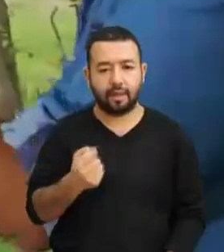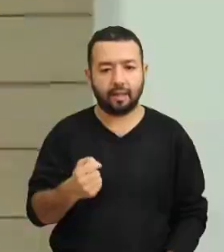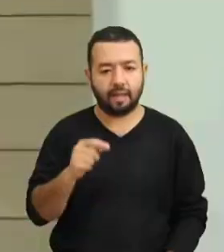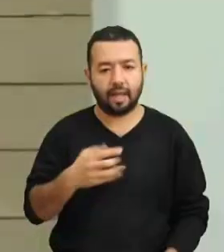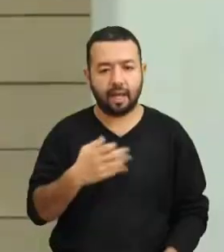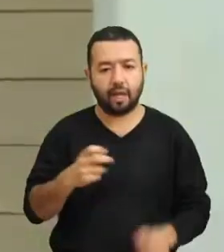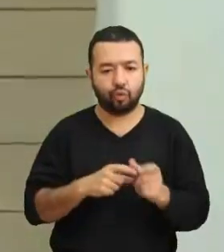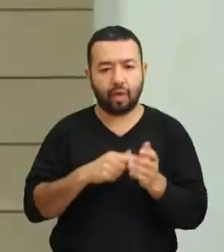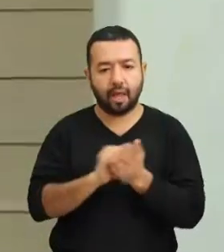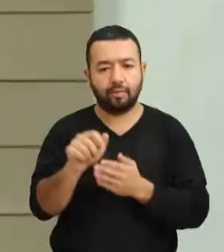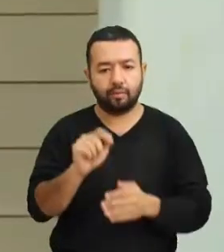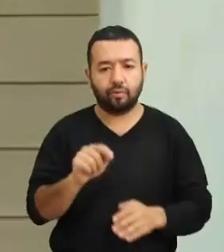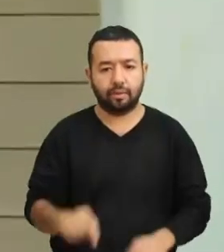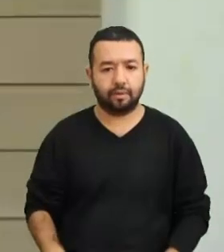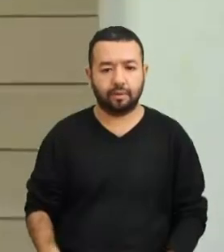Al Şükrü. Hepsi burada.